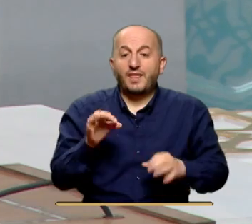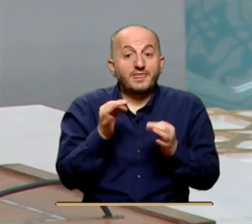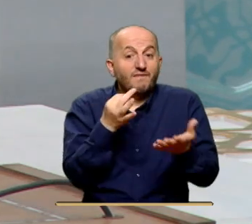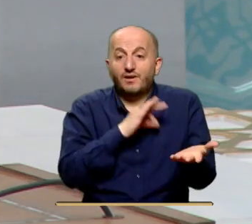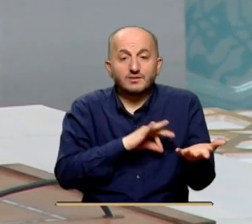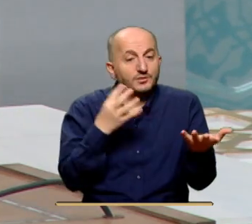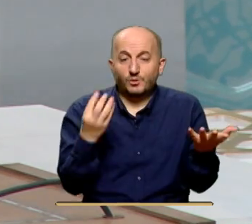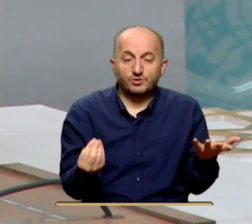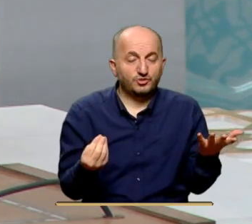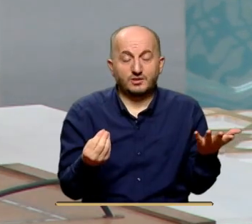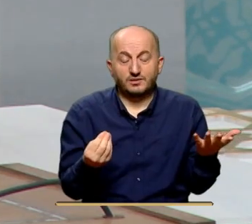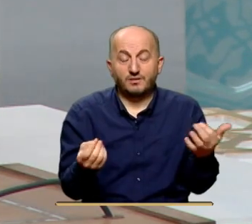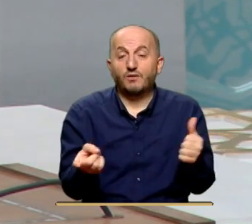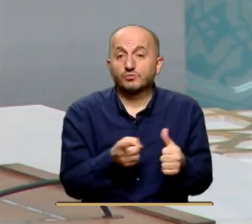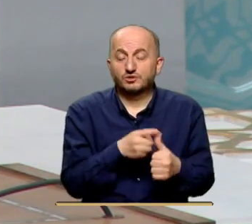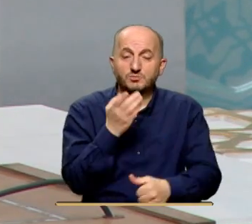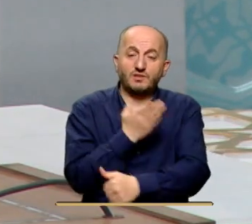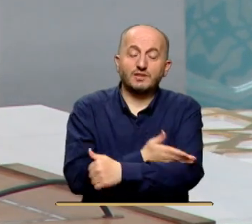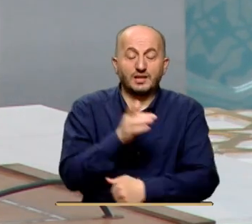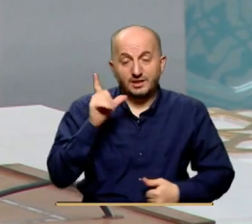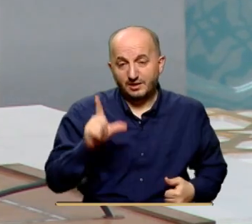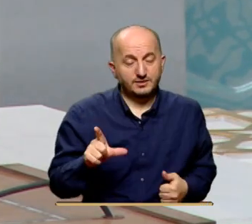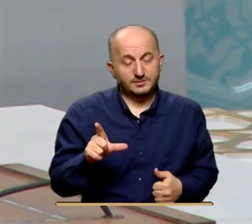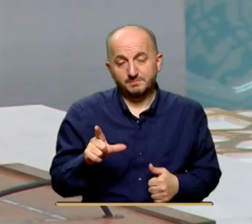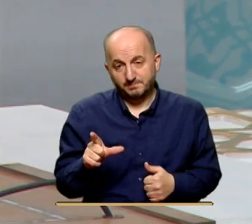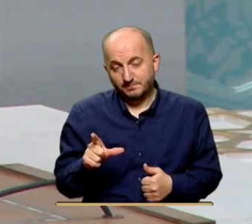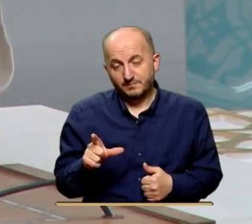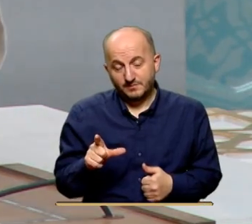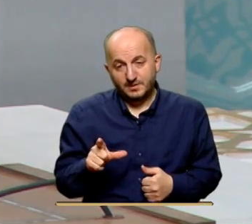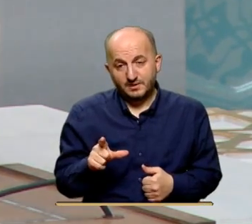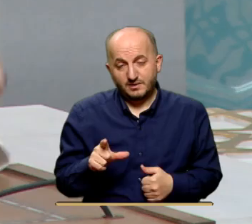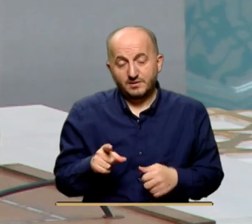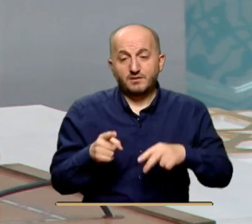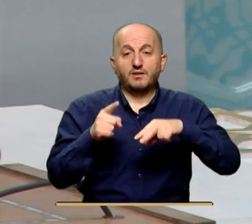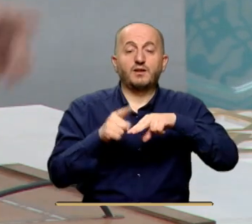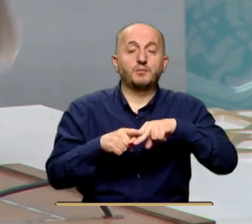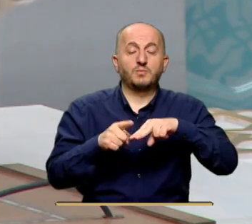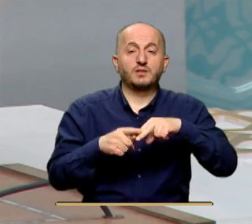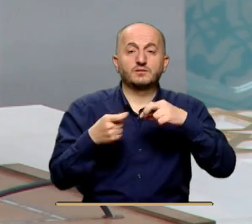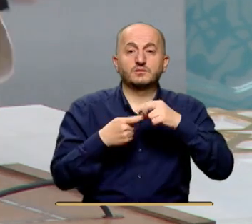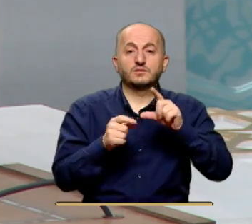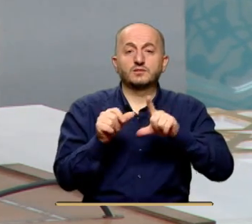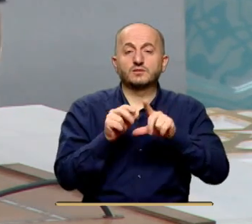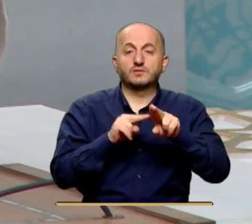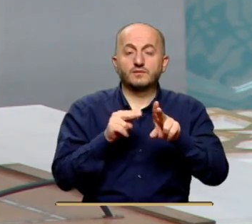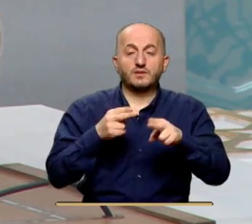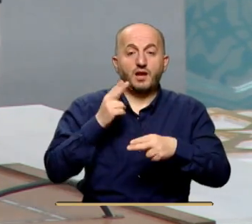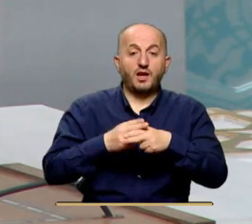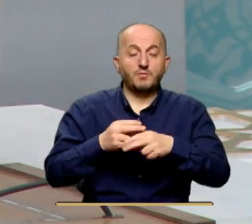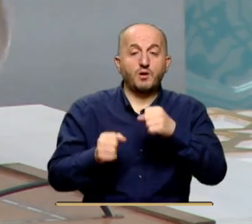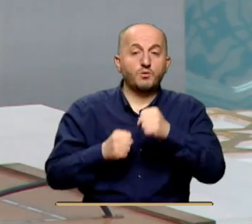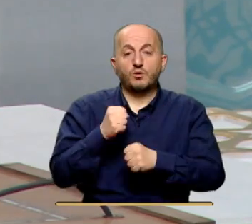olacak? Önce bize vatan lazım. Tabii Ahmet Rıfkı biliyorsunuz, hemen koşuyor